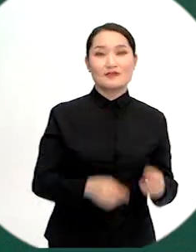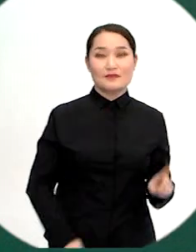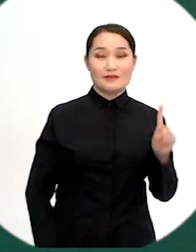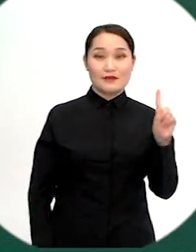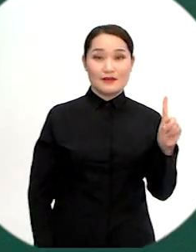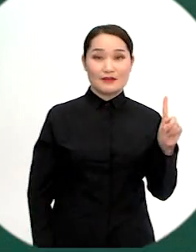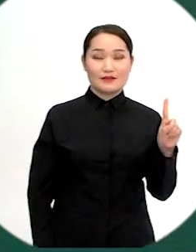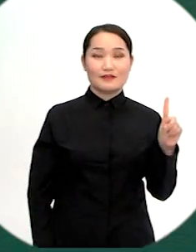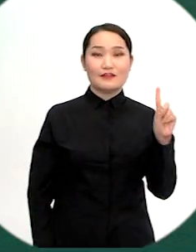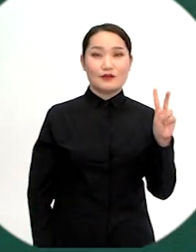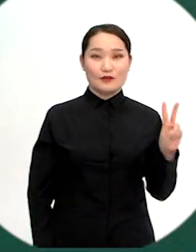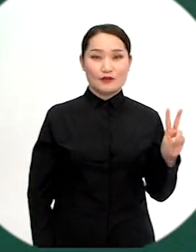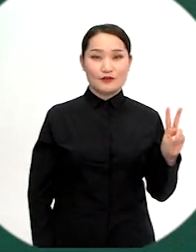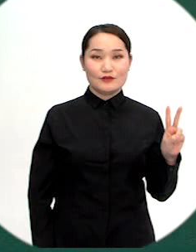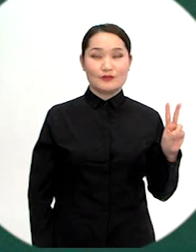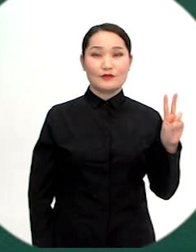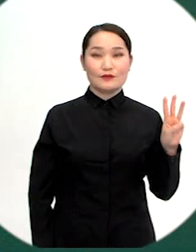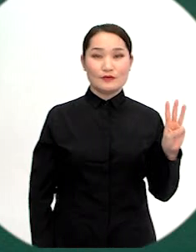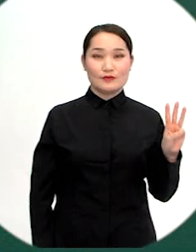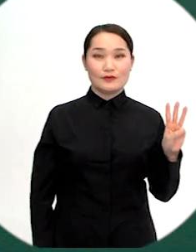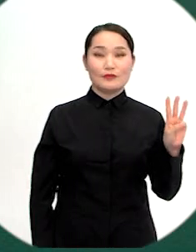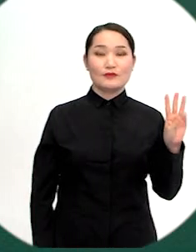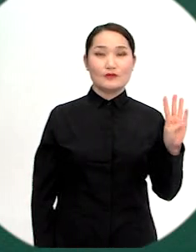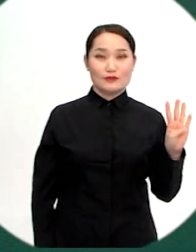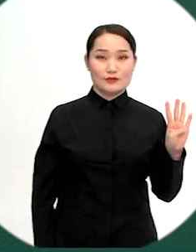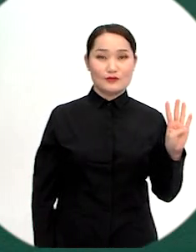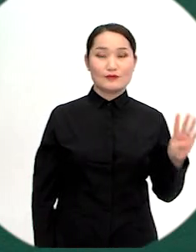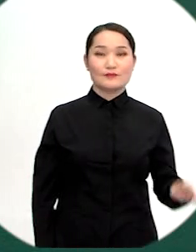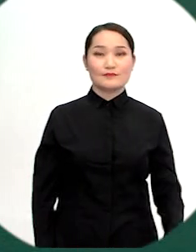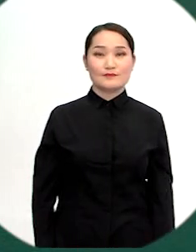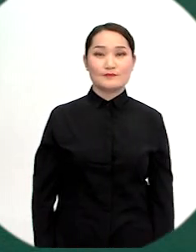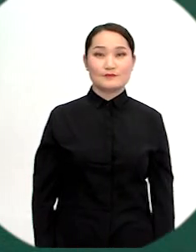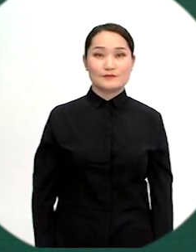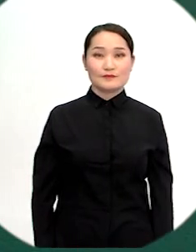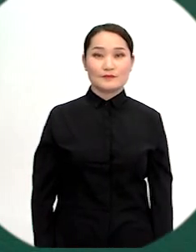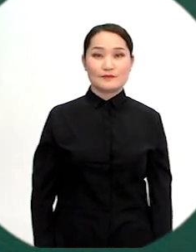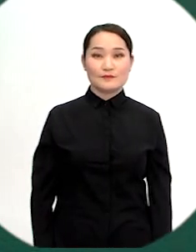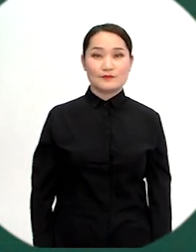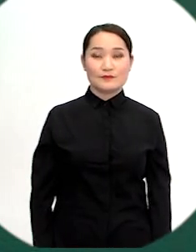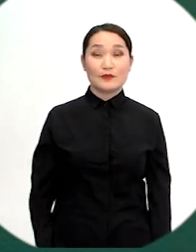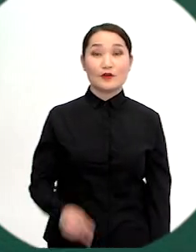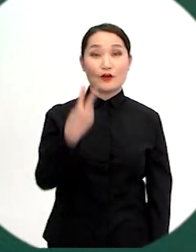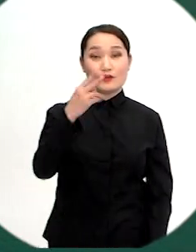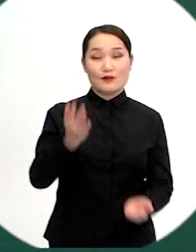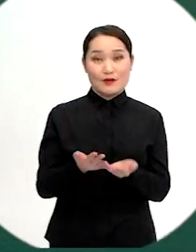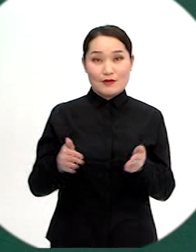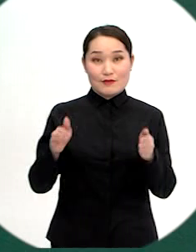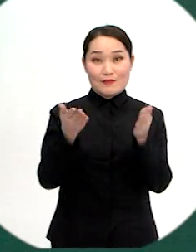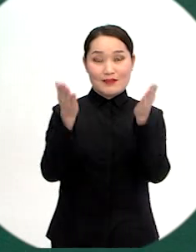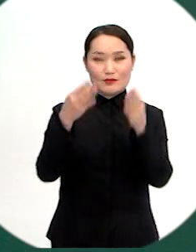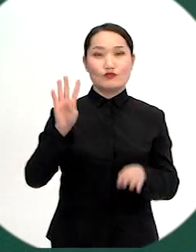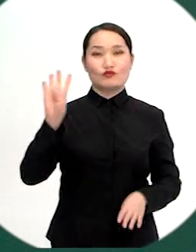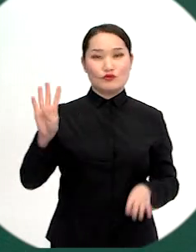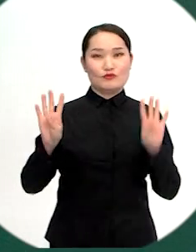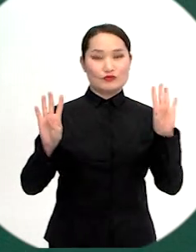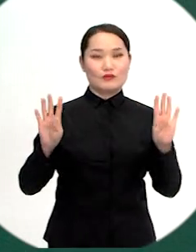вэ? 1, 2, 3, 4. Тэгвэл 2 варанд маань 4 4